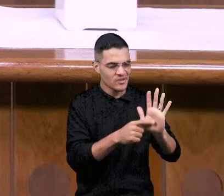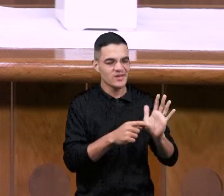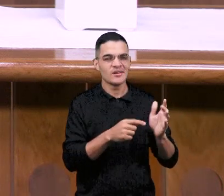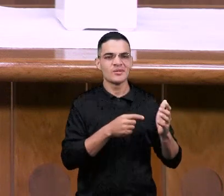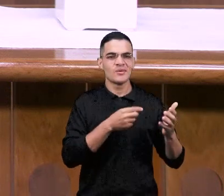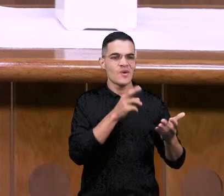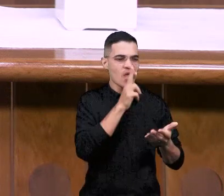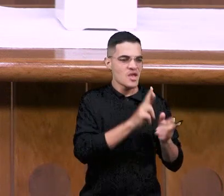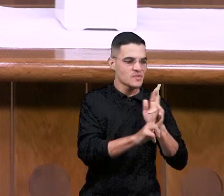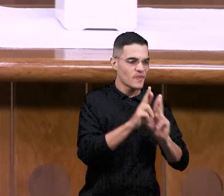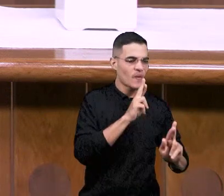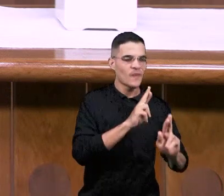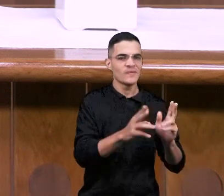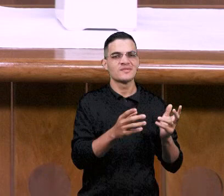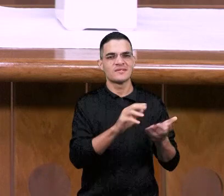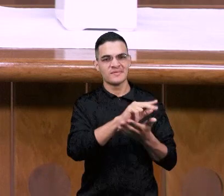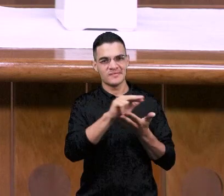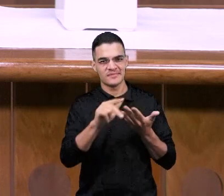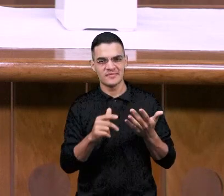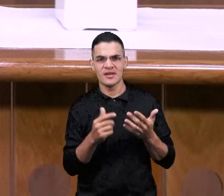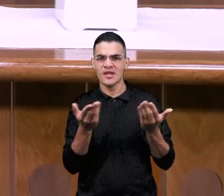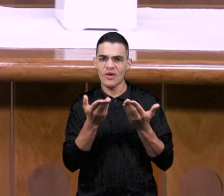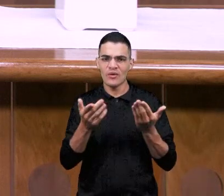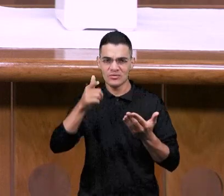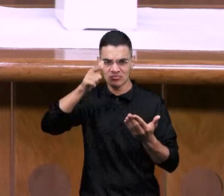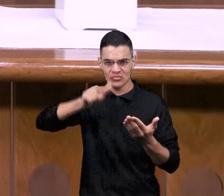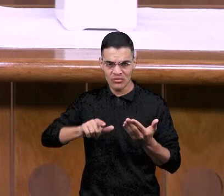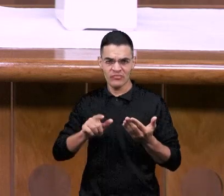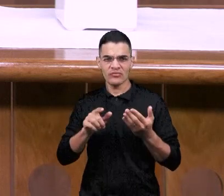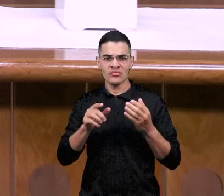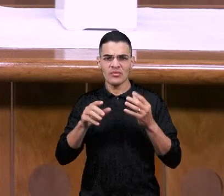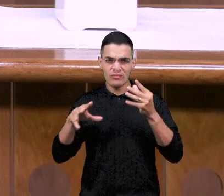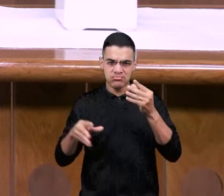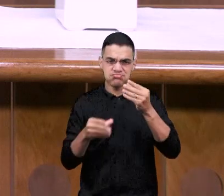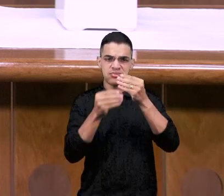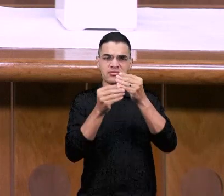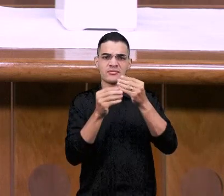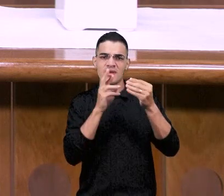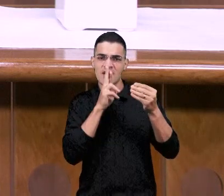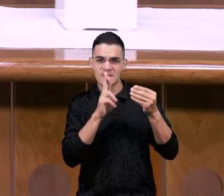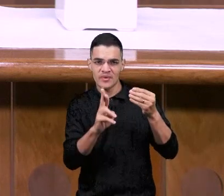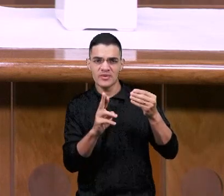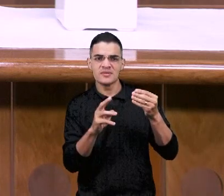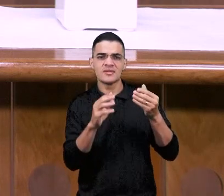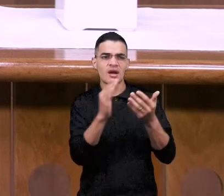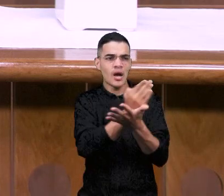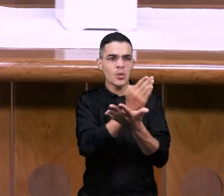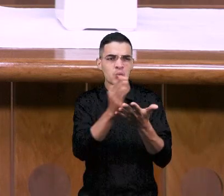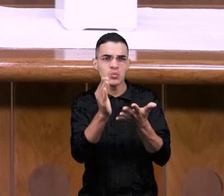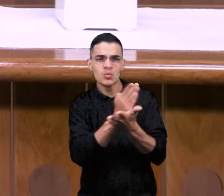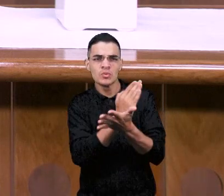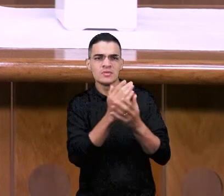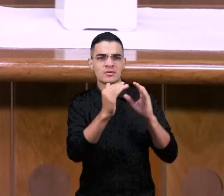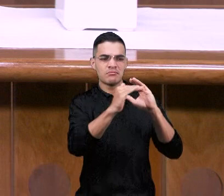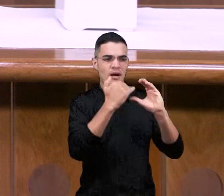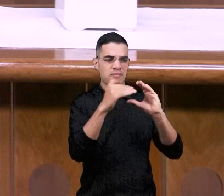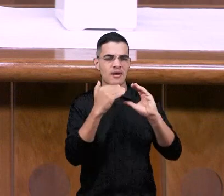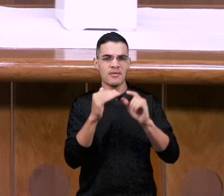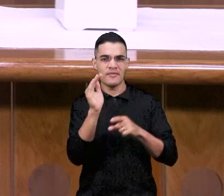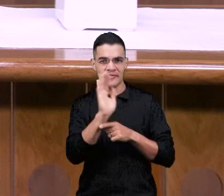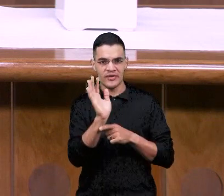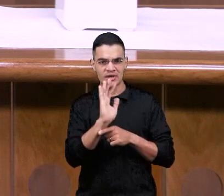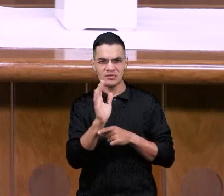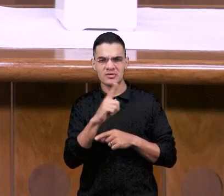pasteur Jodetti a fait. Nous sommes ici pour apporter quelques réponses qui ont été envoyées par nos frères et sœurs à travers les